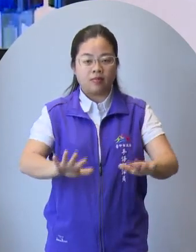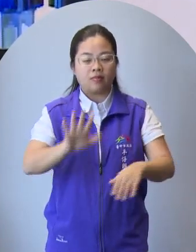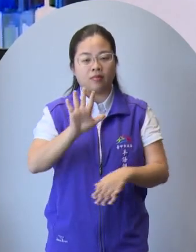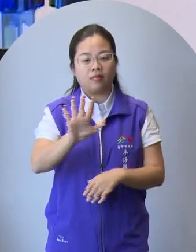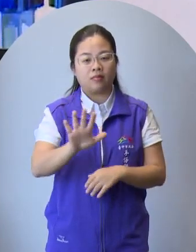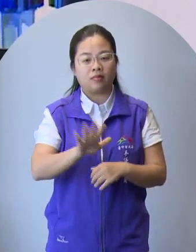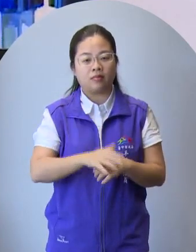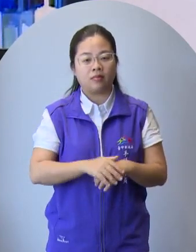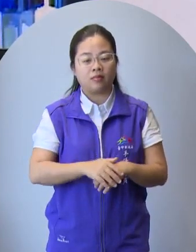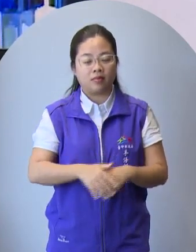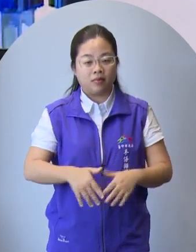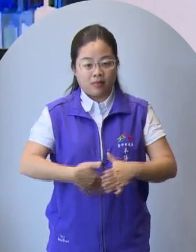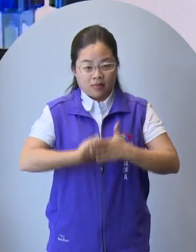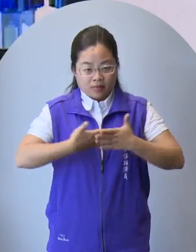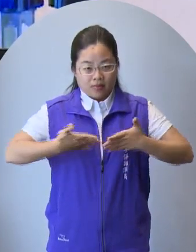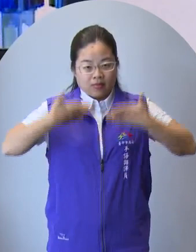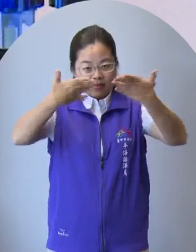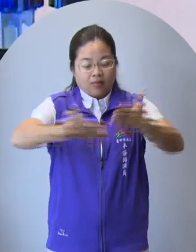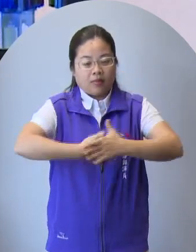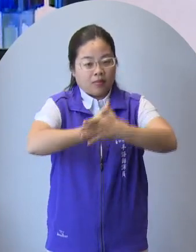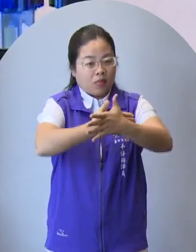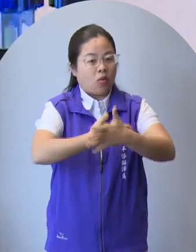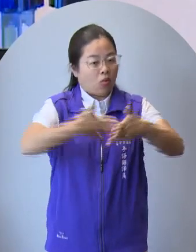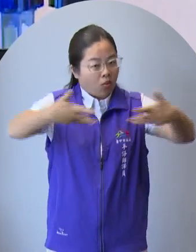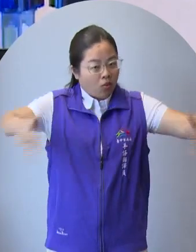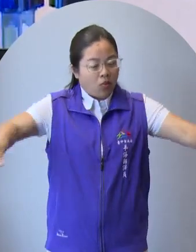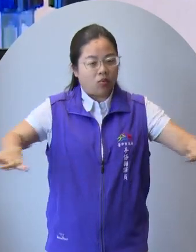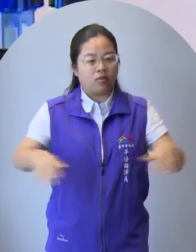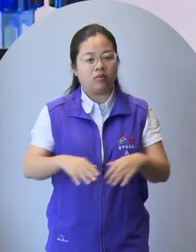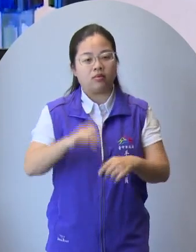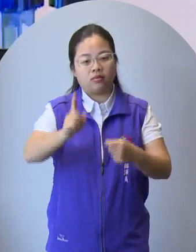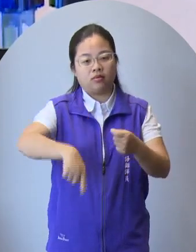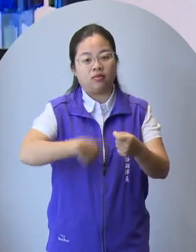些这个现奖哈非常大量，因为